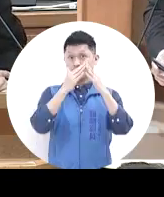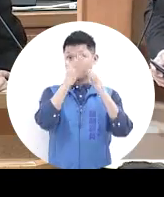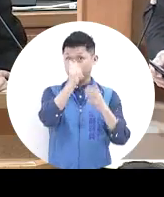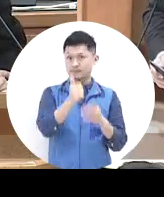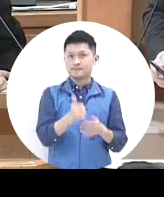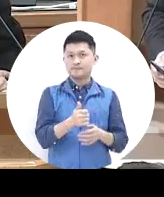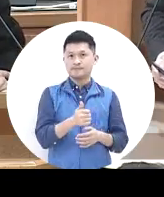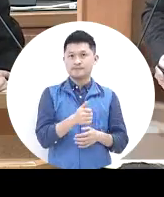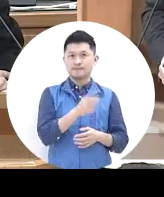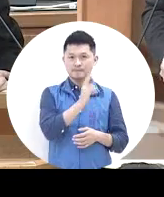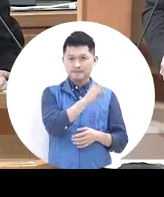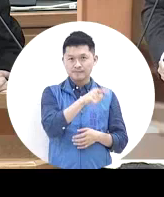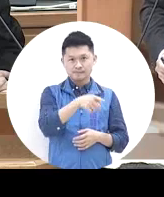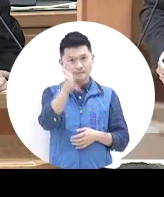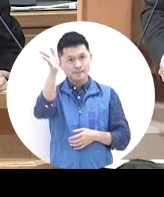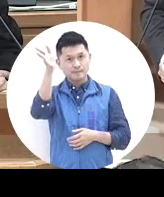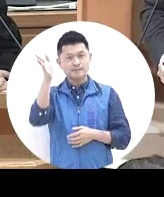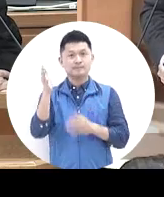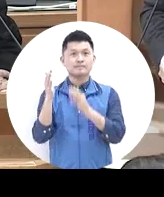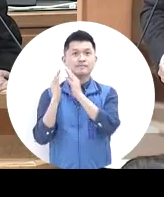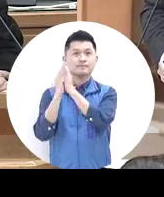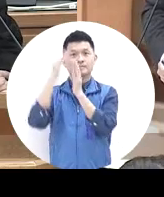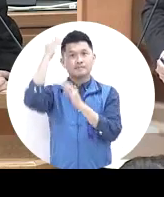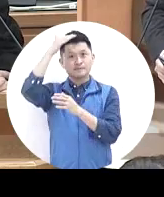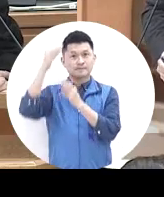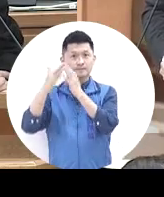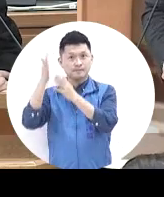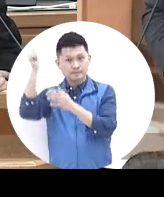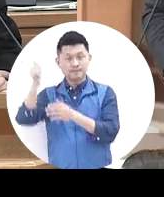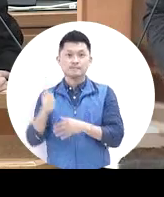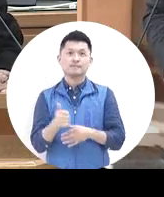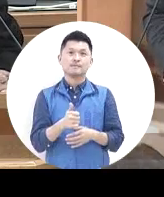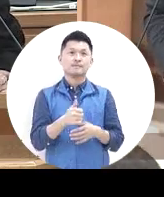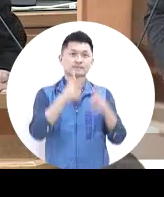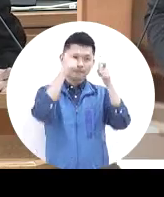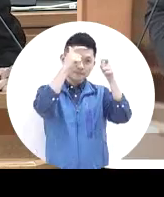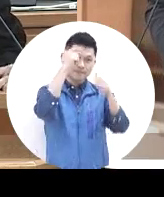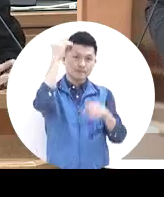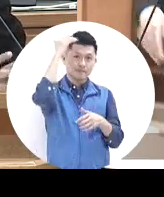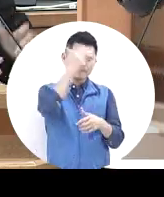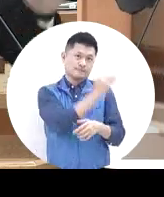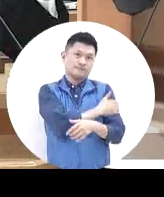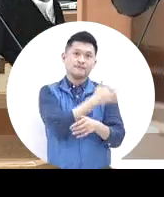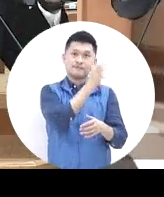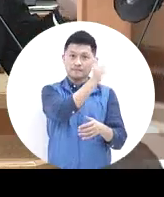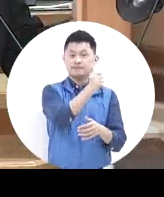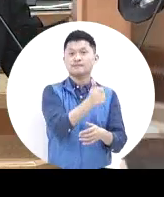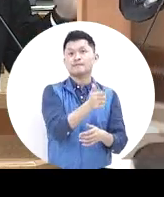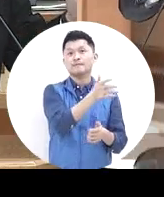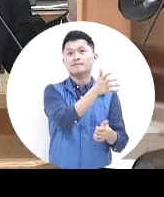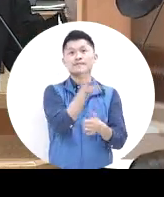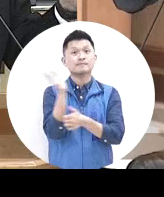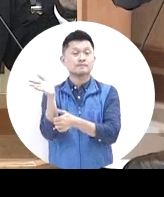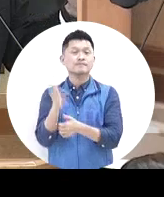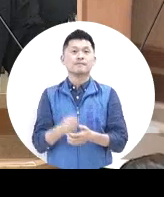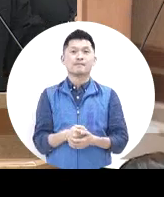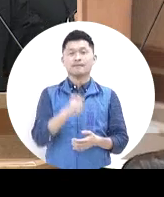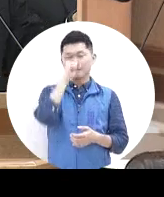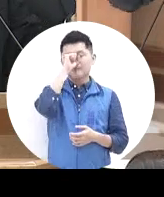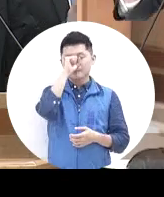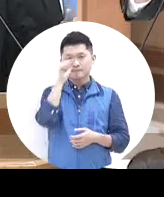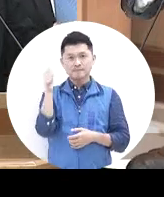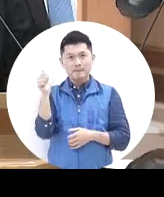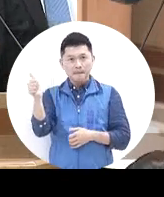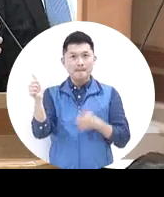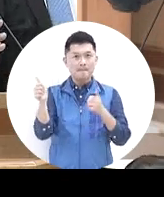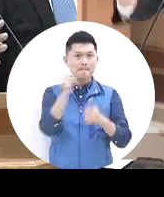使去问一下郑文灿呢？嘛问一下陈其迈，安尼好唔好？局长， 感谢。别人的吼好处我拢会去人 做，别人的好